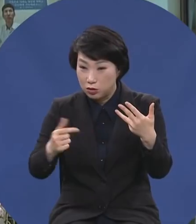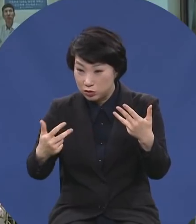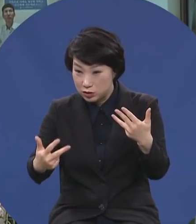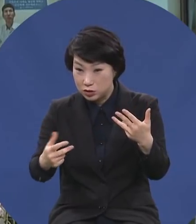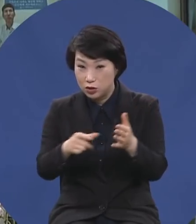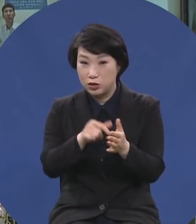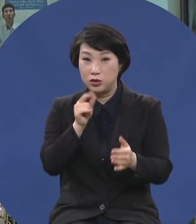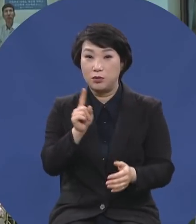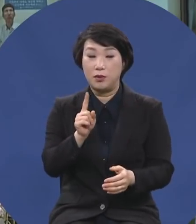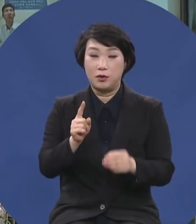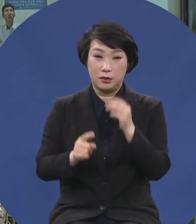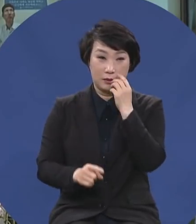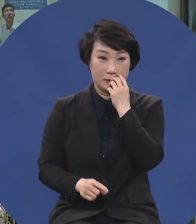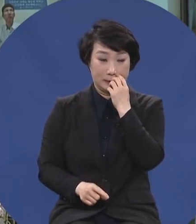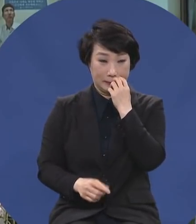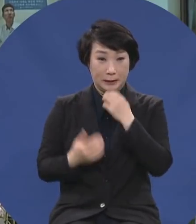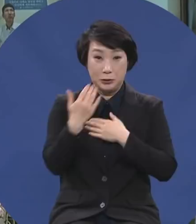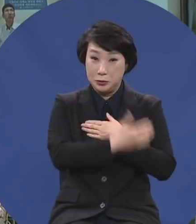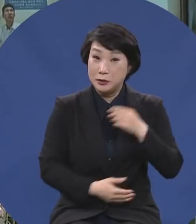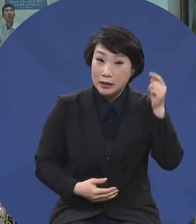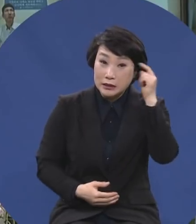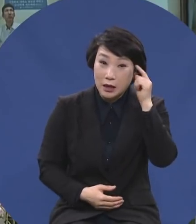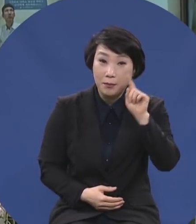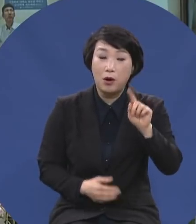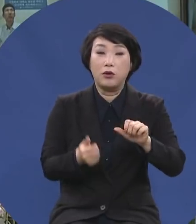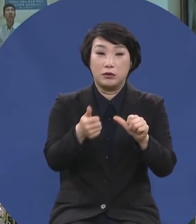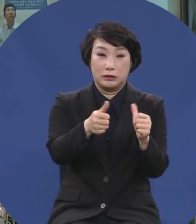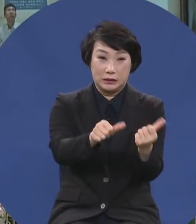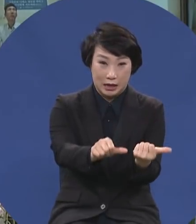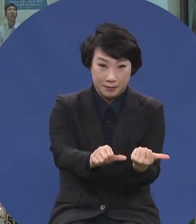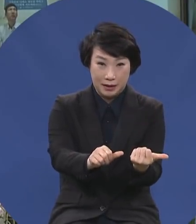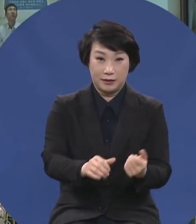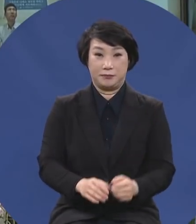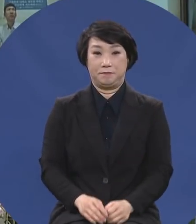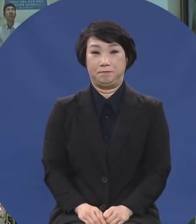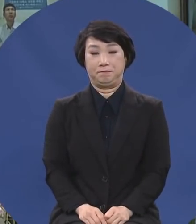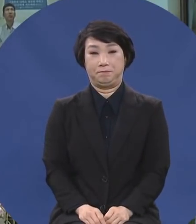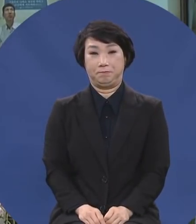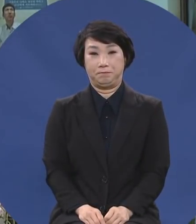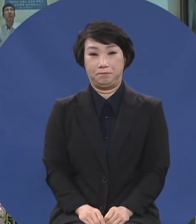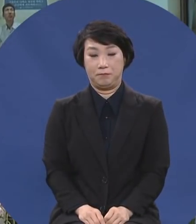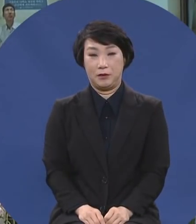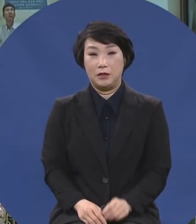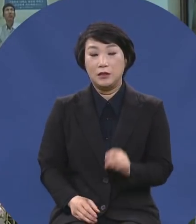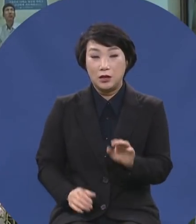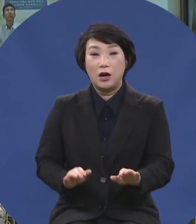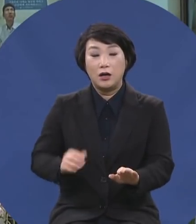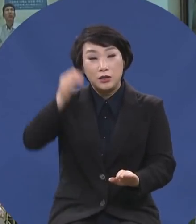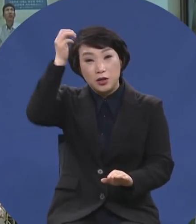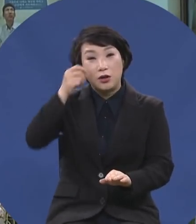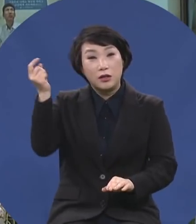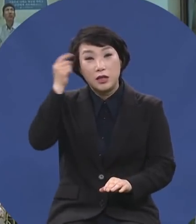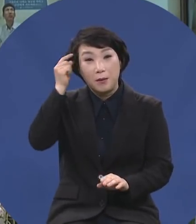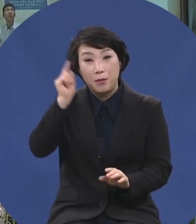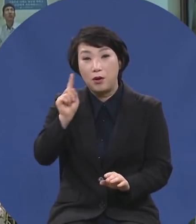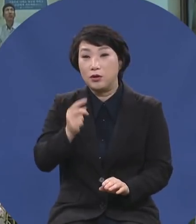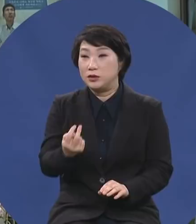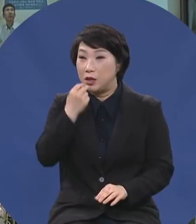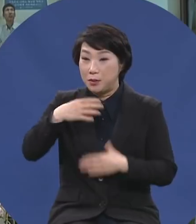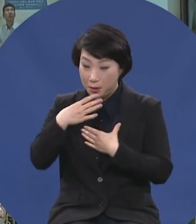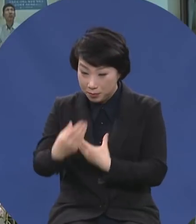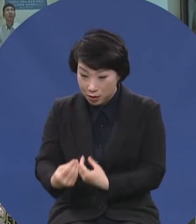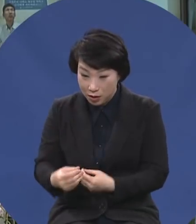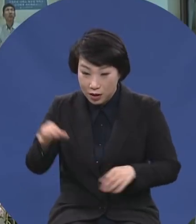7절에 육신의 생각은 사망이라고 했지, 영의 생각은 생명과 평안이라고